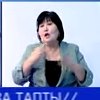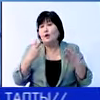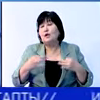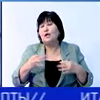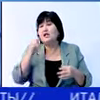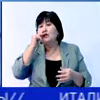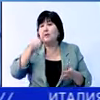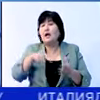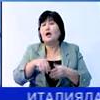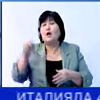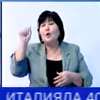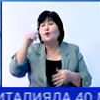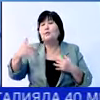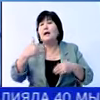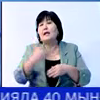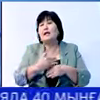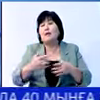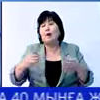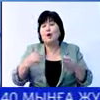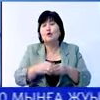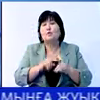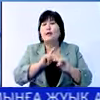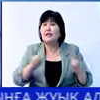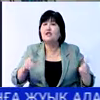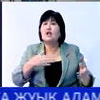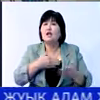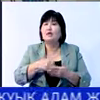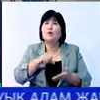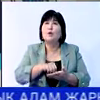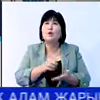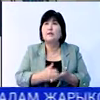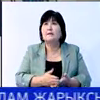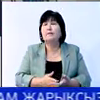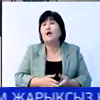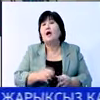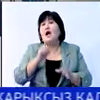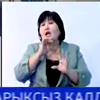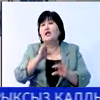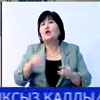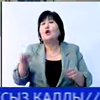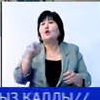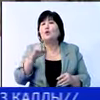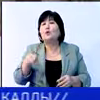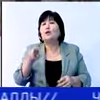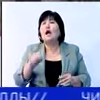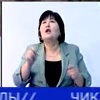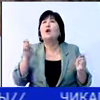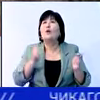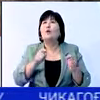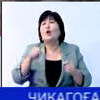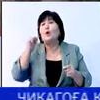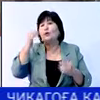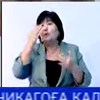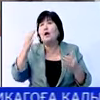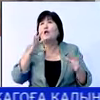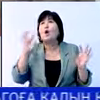Шымкент қалалық өзбек драма театрының ұжымы ерекше үлес қосты. Кернай, дағара, дутар, дойра. Бұның барлығы өзбек